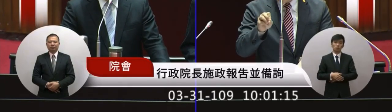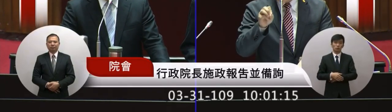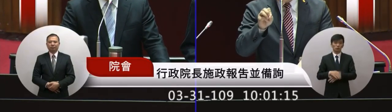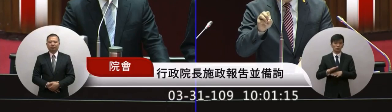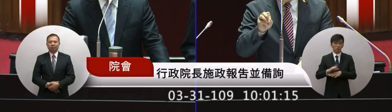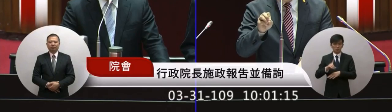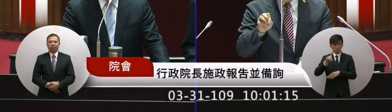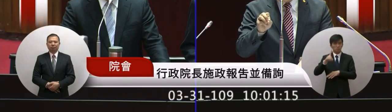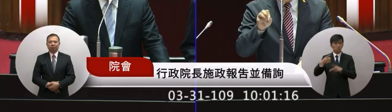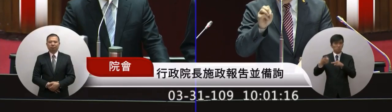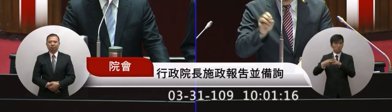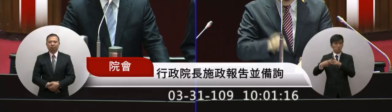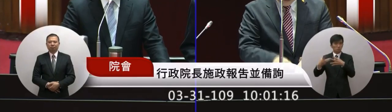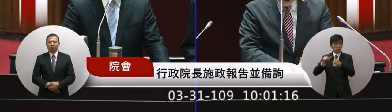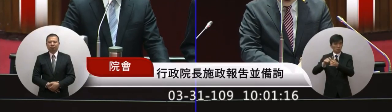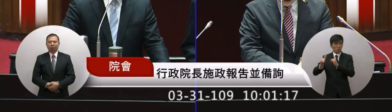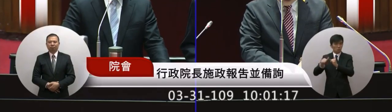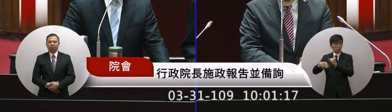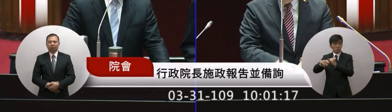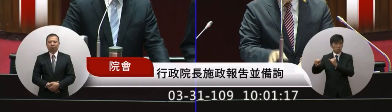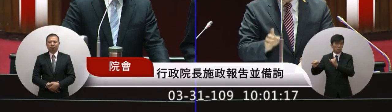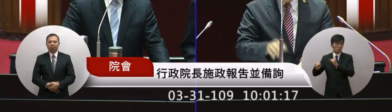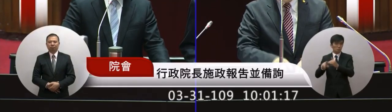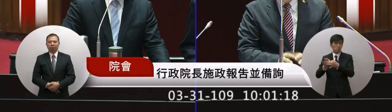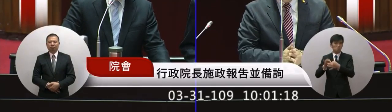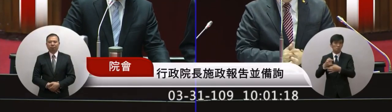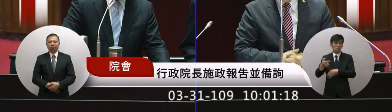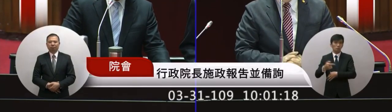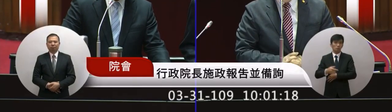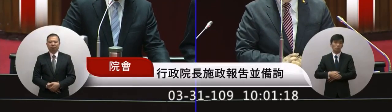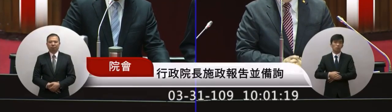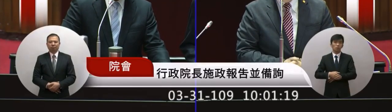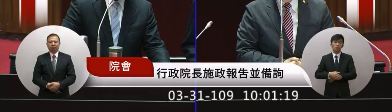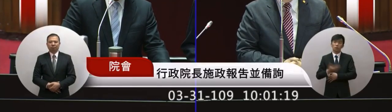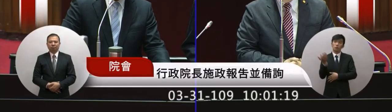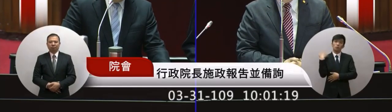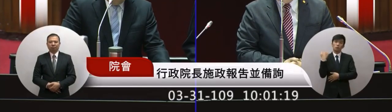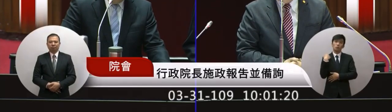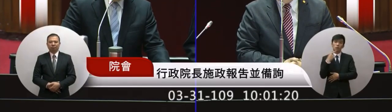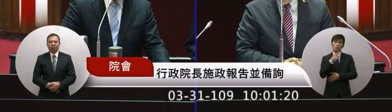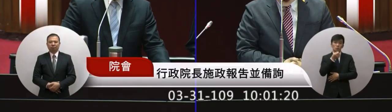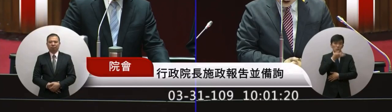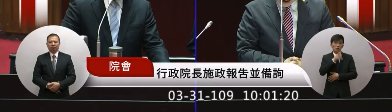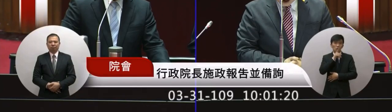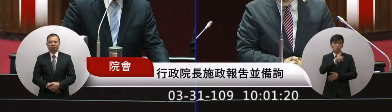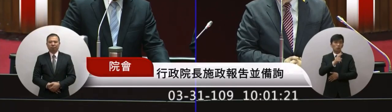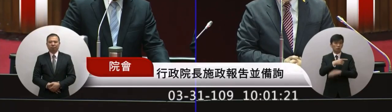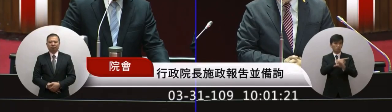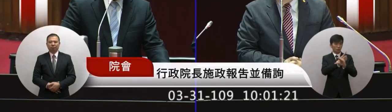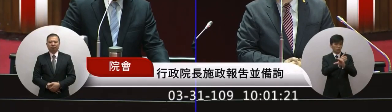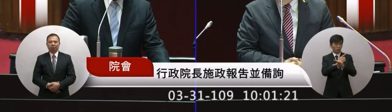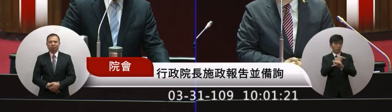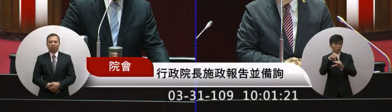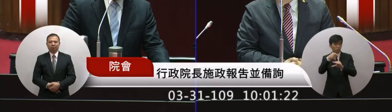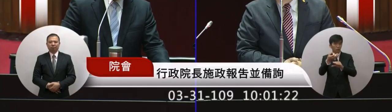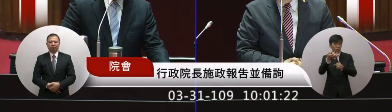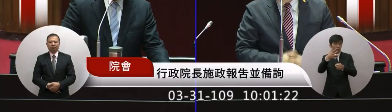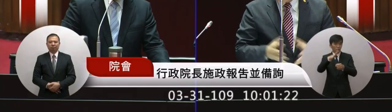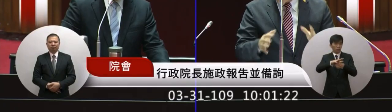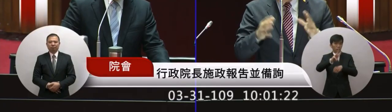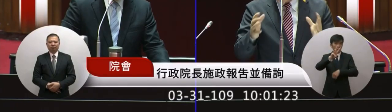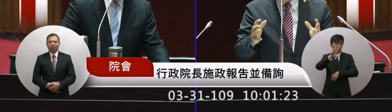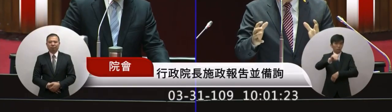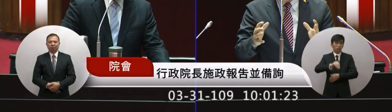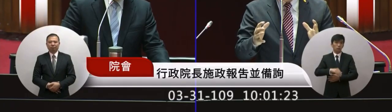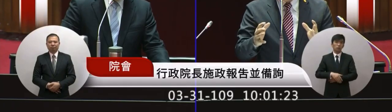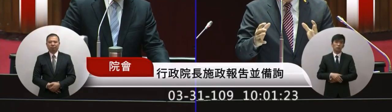较小的跟庶民百姓比较直接的，是院长之前有提到说计程车的部分哈，就是您要补助3万块，那